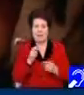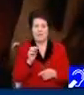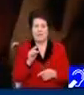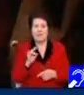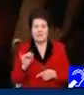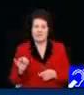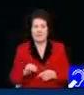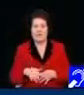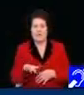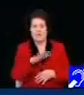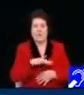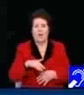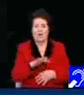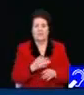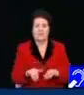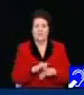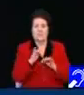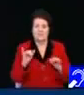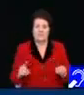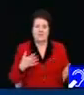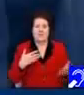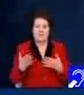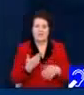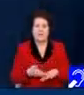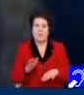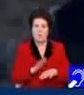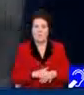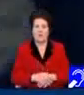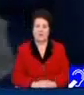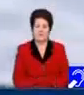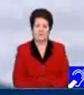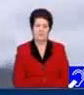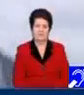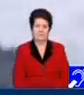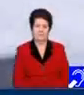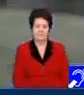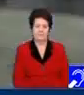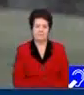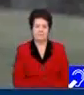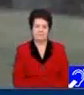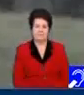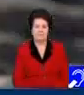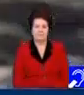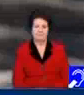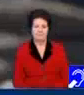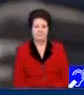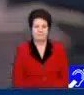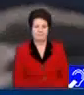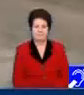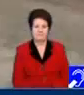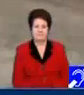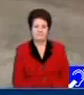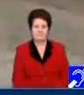Între el și un tânăr localnic începe să se dezvolte o relație complicată. We had 2 weeks of preparation, and in those 2 weeks we